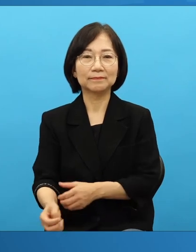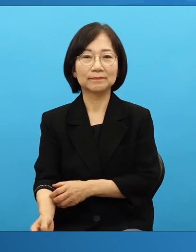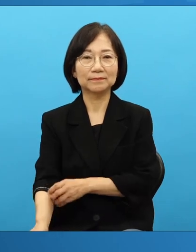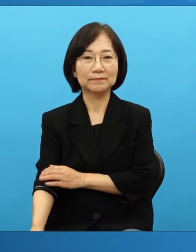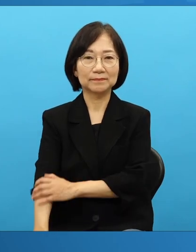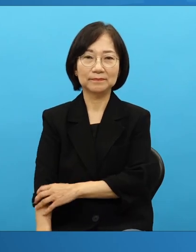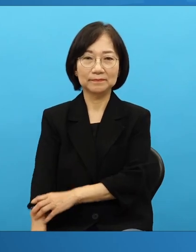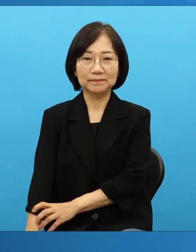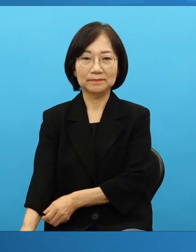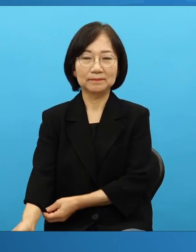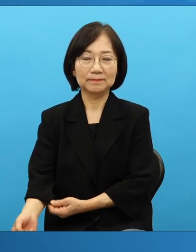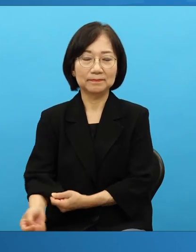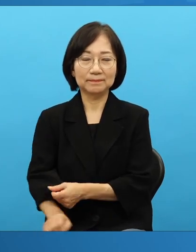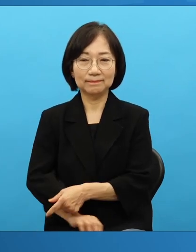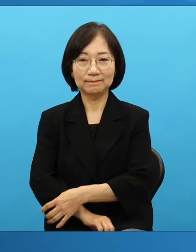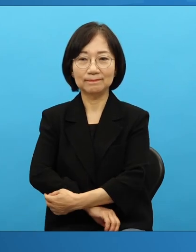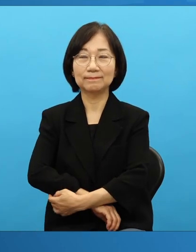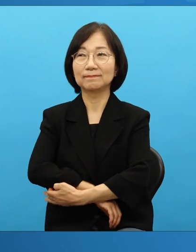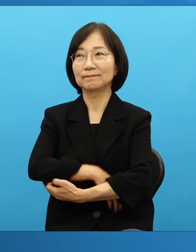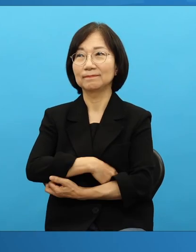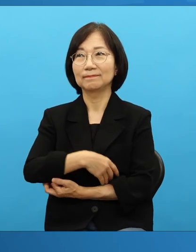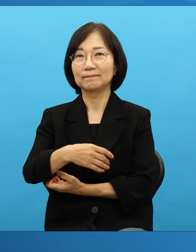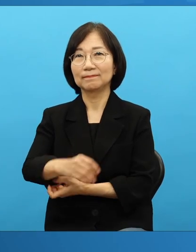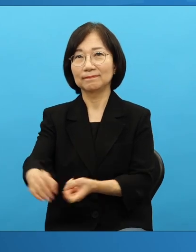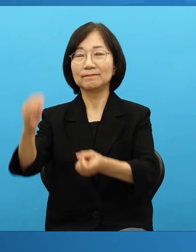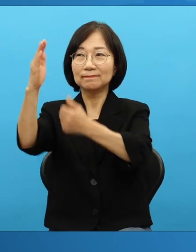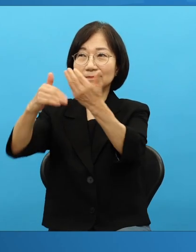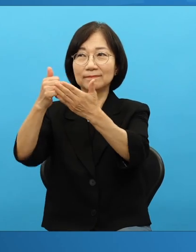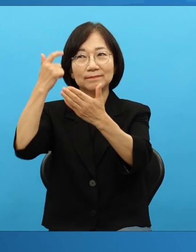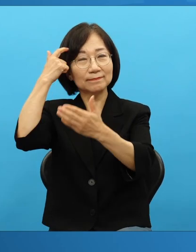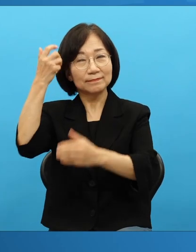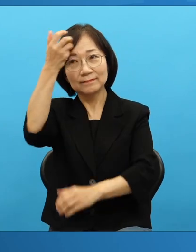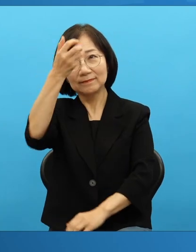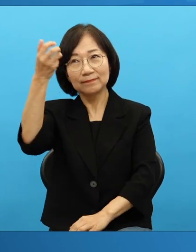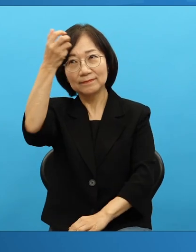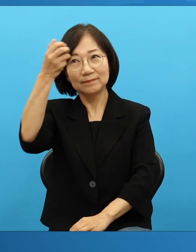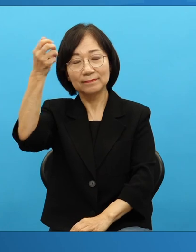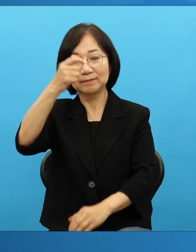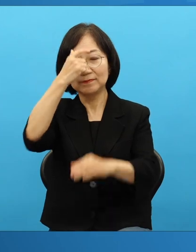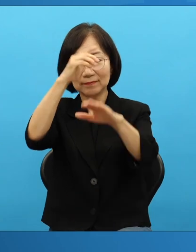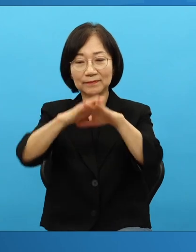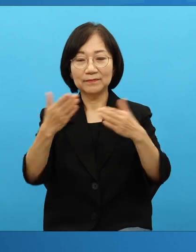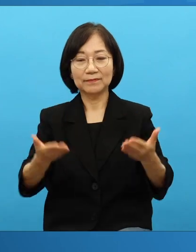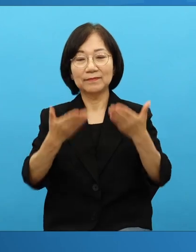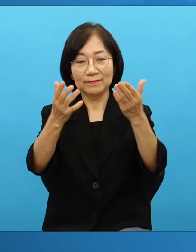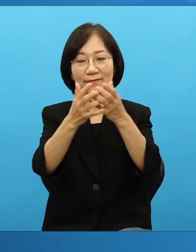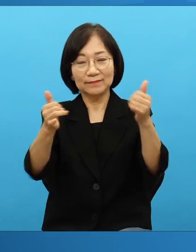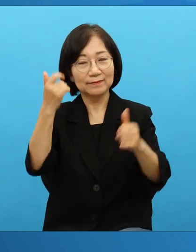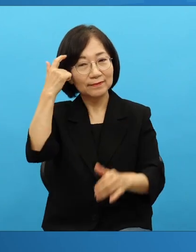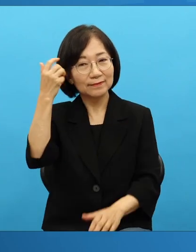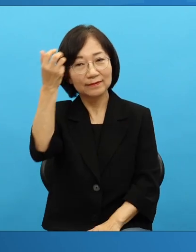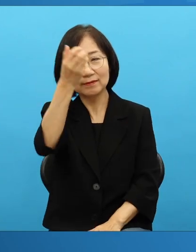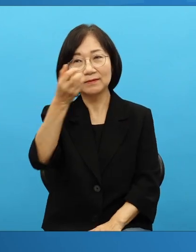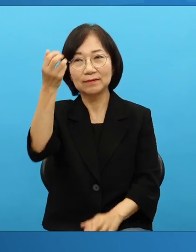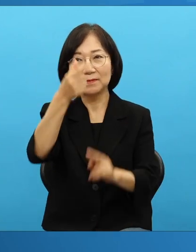하나님은 영이시니 예배하는 자가 영과 진리로 예배할지니라.